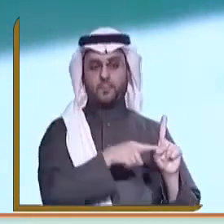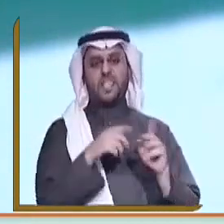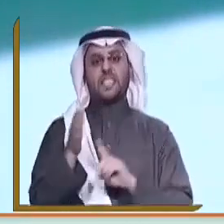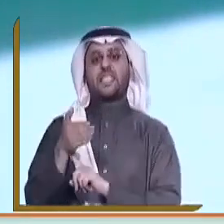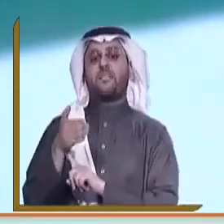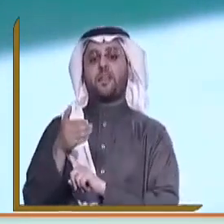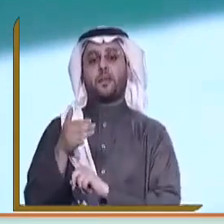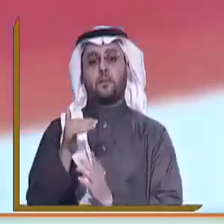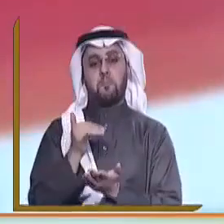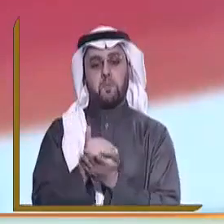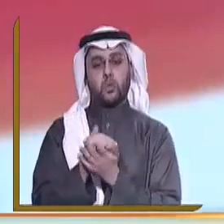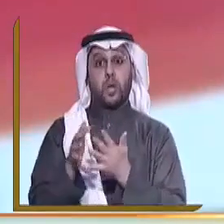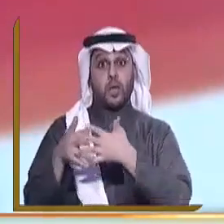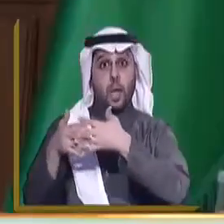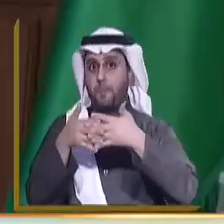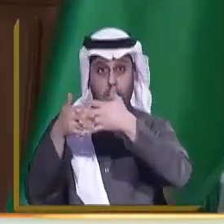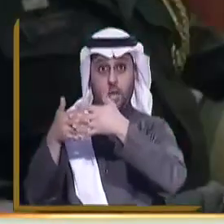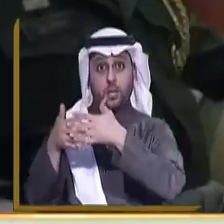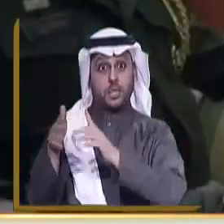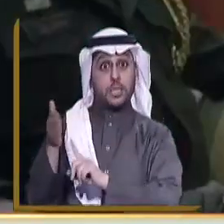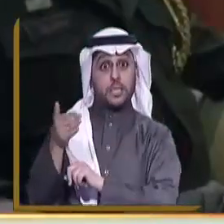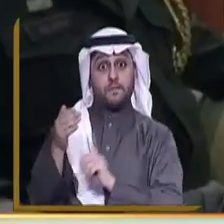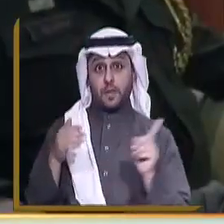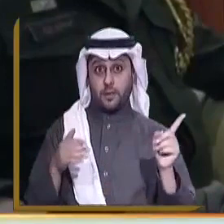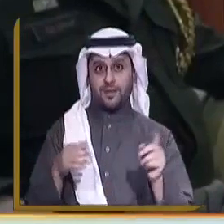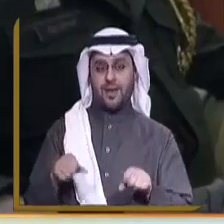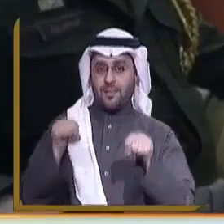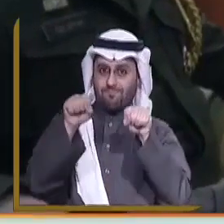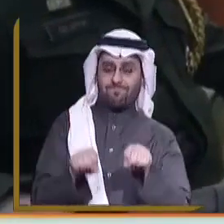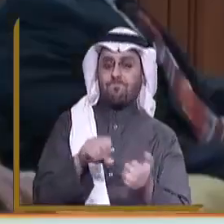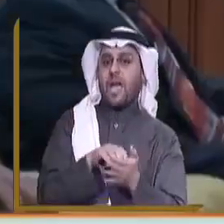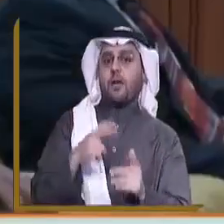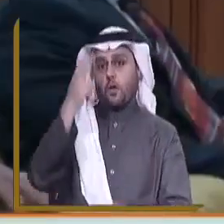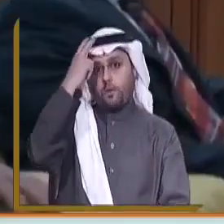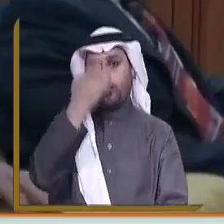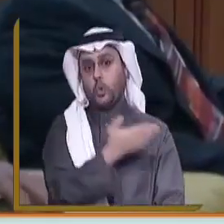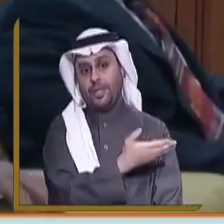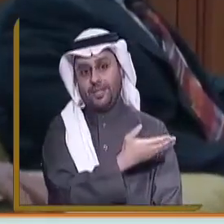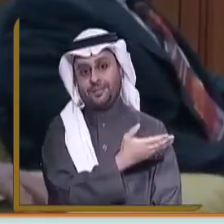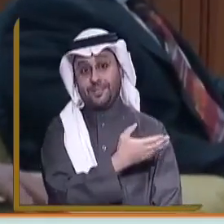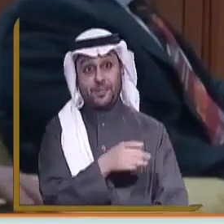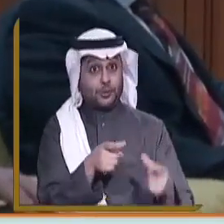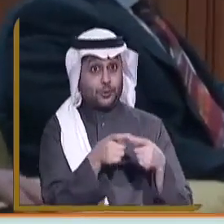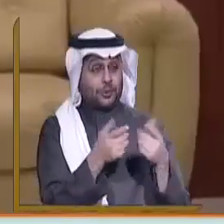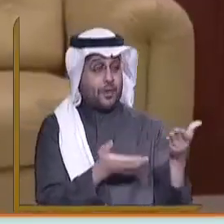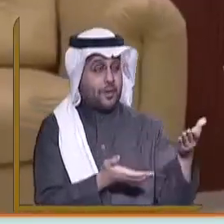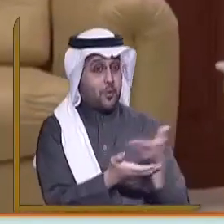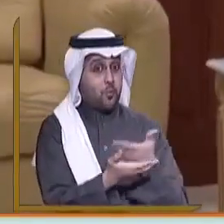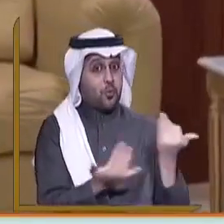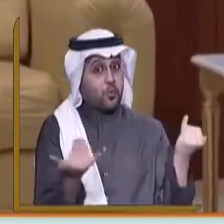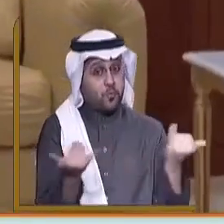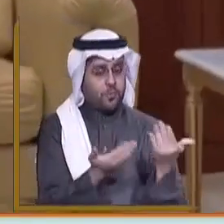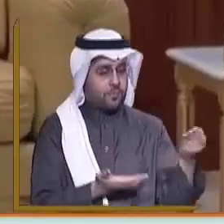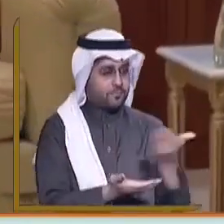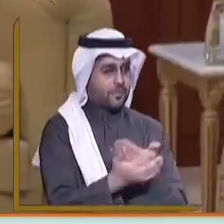سفير الولايات المتحده الامريكيه لدى المملكه مايكل الن ريتني وجرى خلال اللقاء تبادل الاحاديث